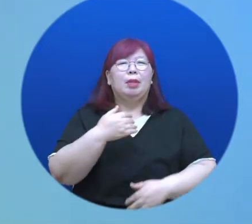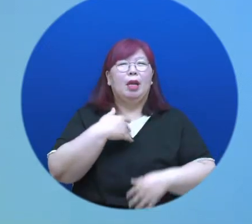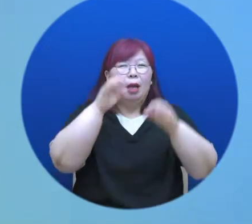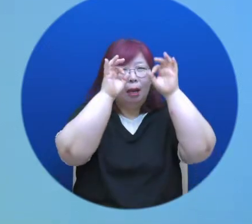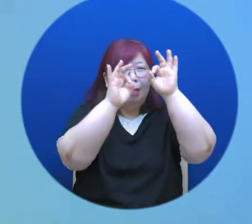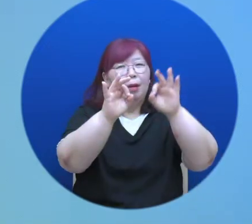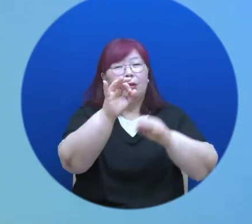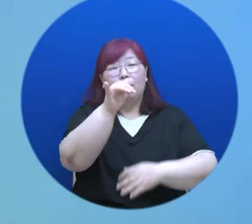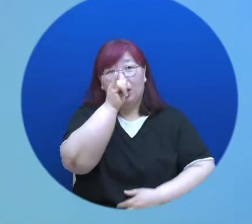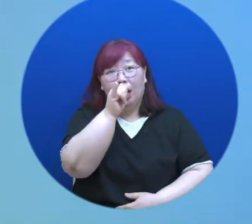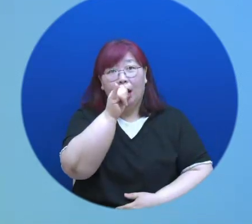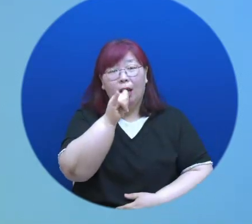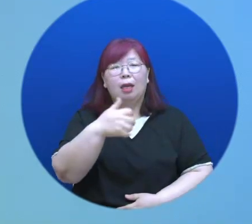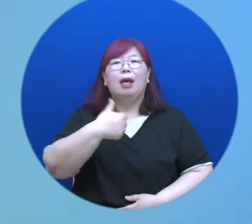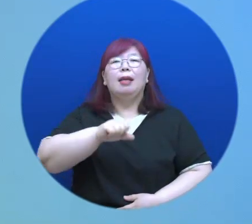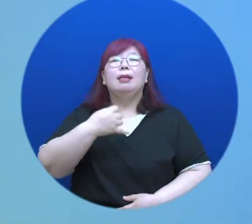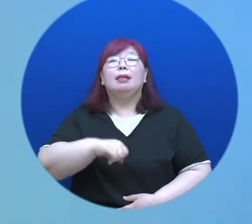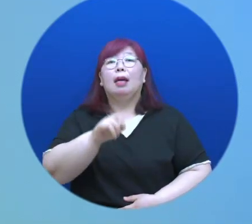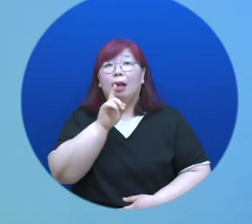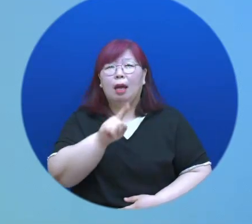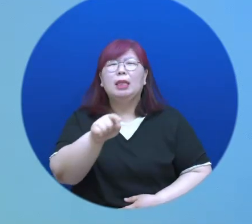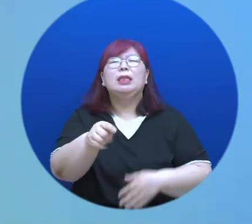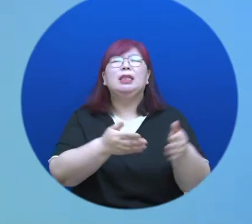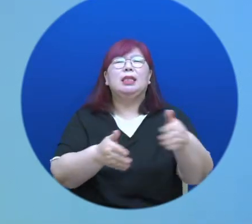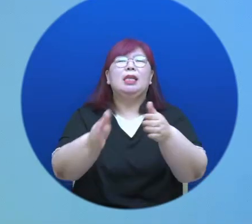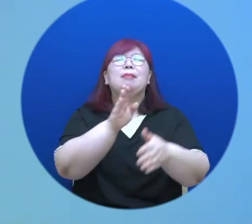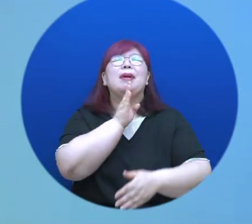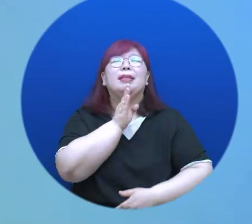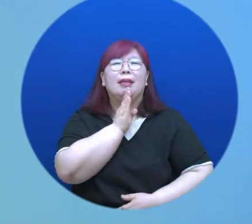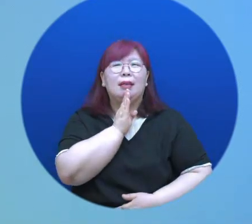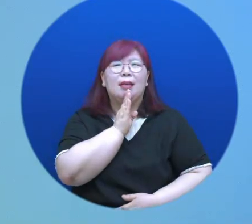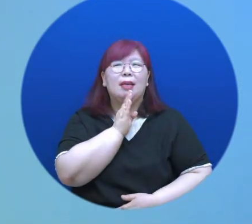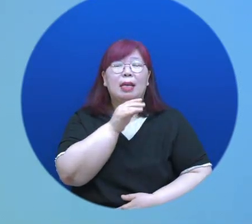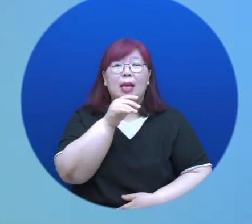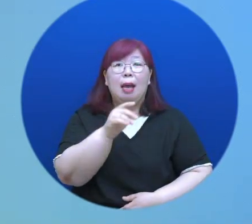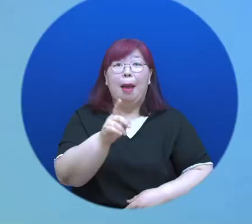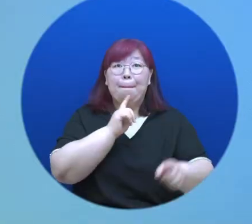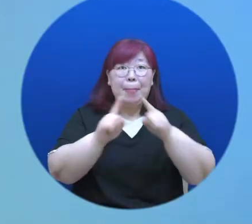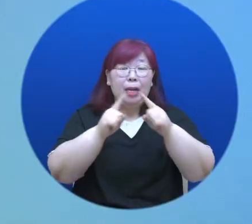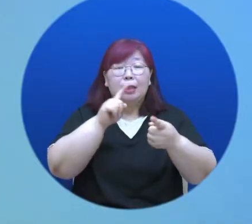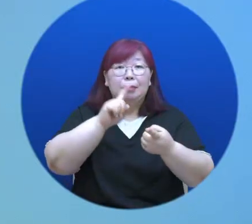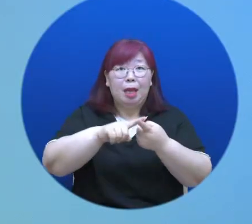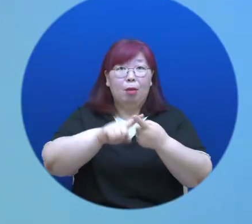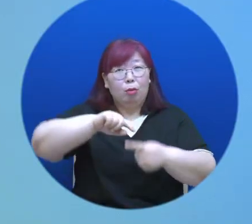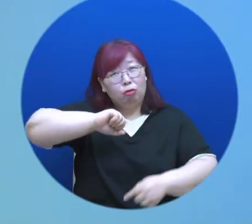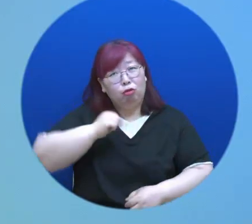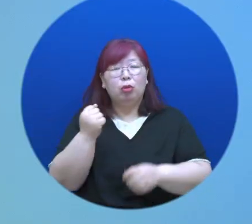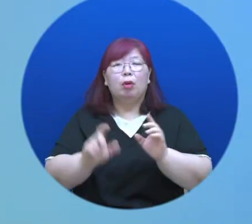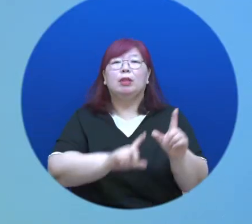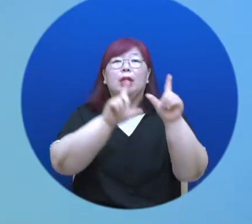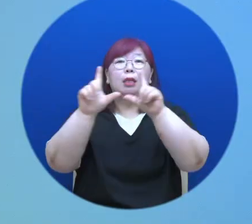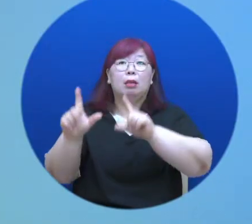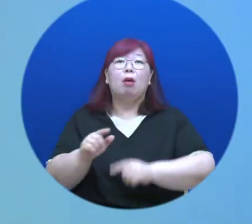있다. 아들아, 딸아, 그 길이 맞다. 말씀대로 살아가는 그 길이 맞다. 그 길이 맞다